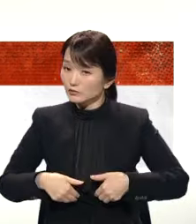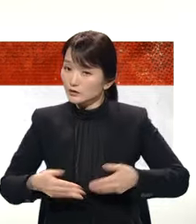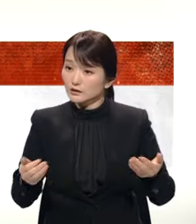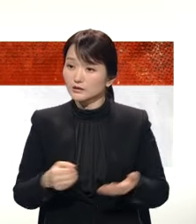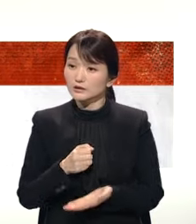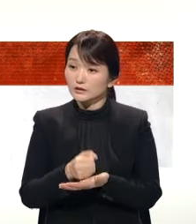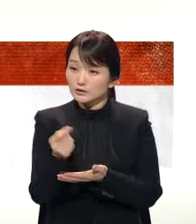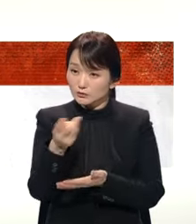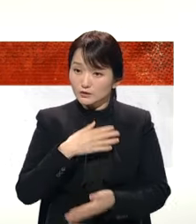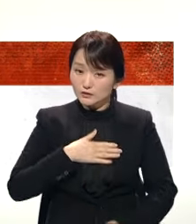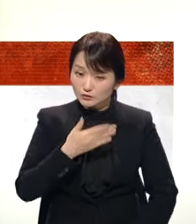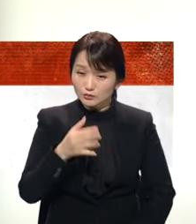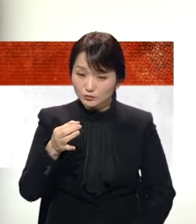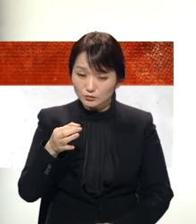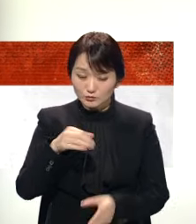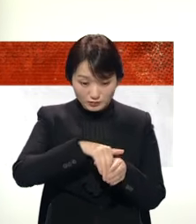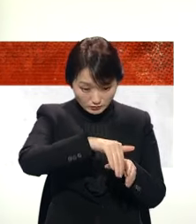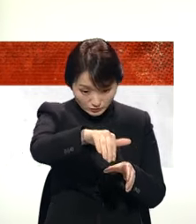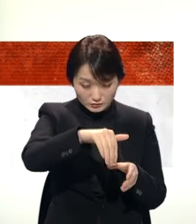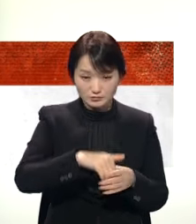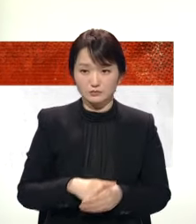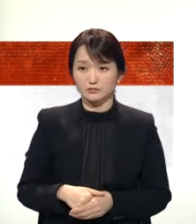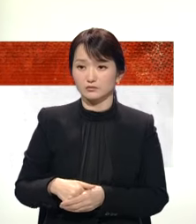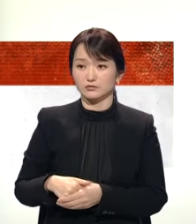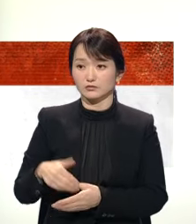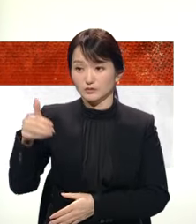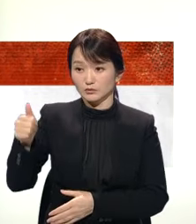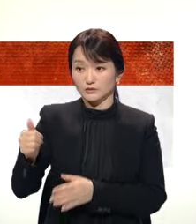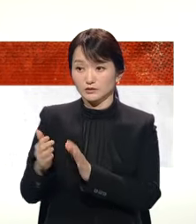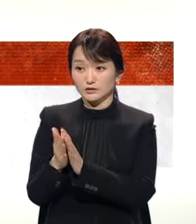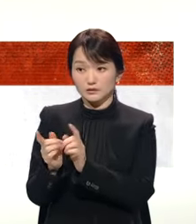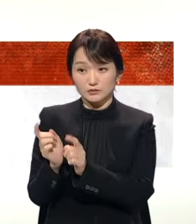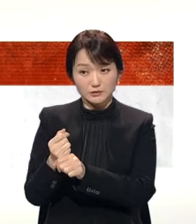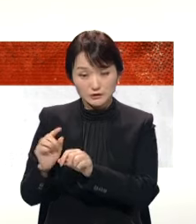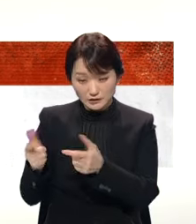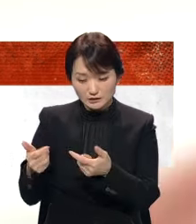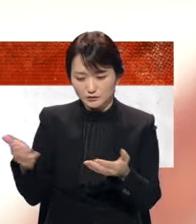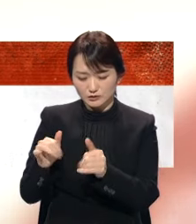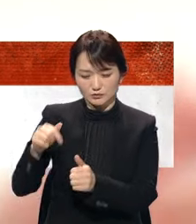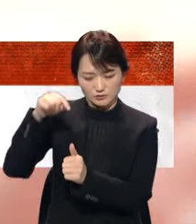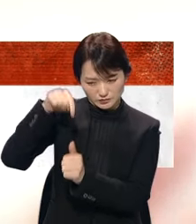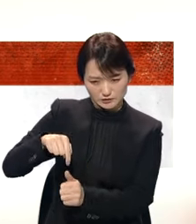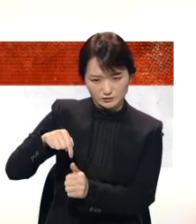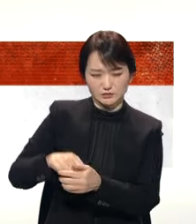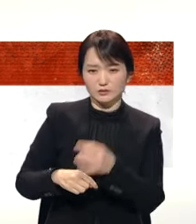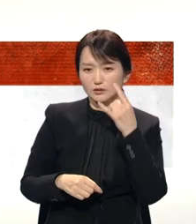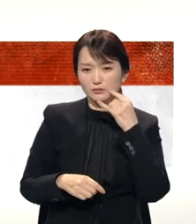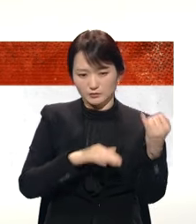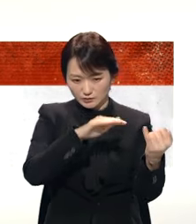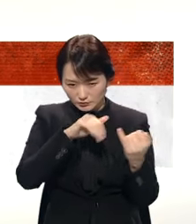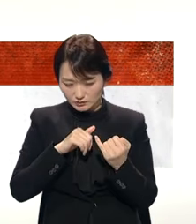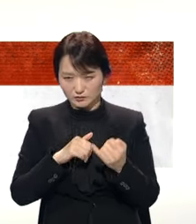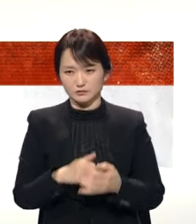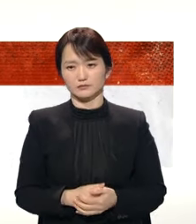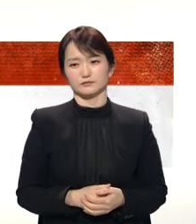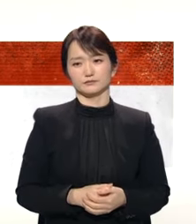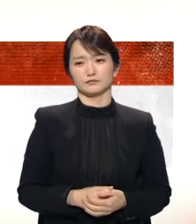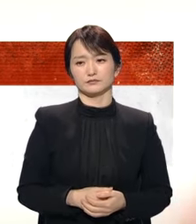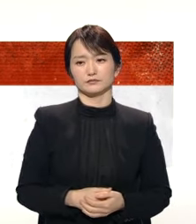불러달라 그러고 돈만 입금하면 되지. 그거를 원장이 직접 한 것도 아니고 직원을 통해서 이제 엄마를 불러놓고 벌써 이제 변호사